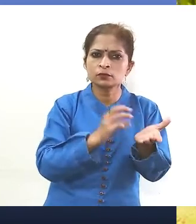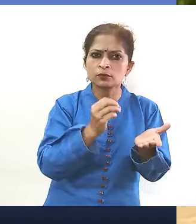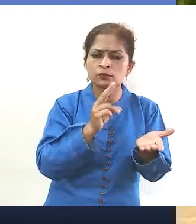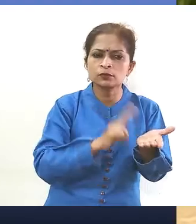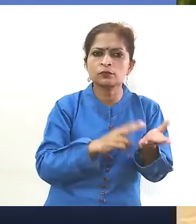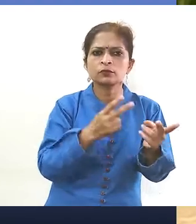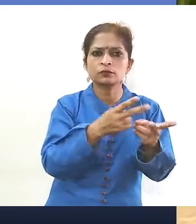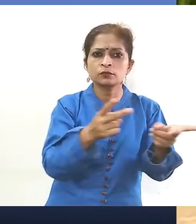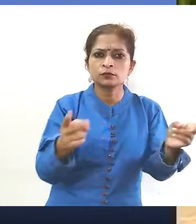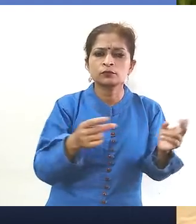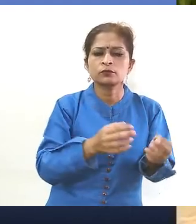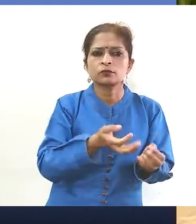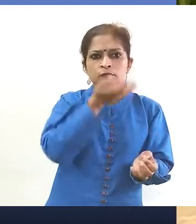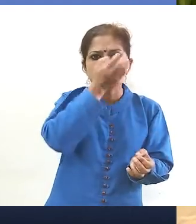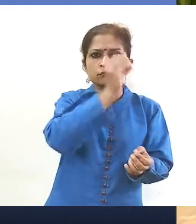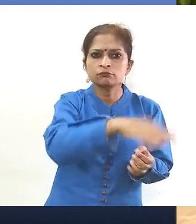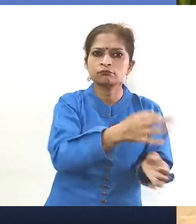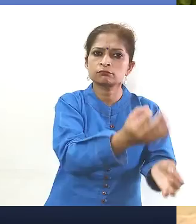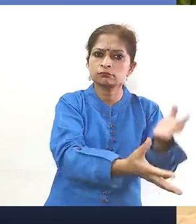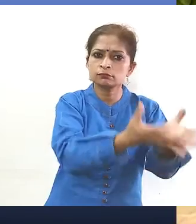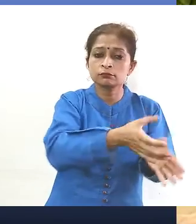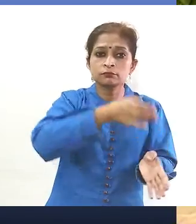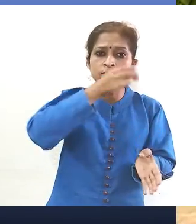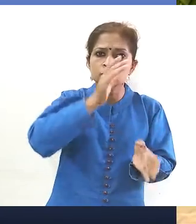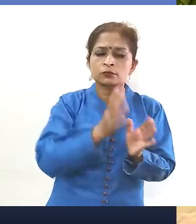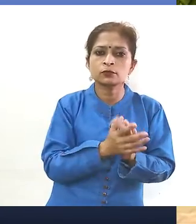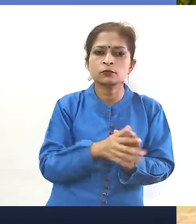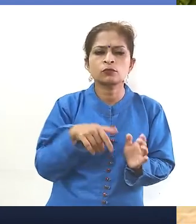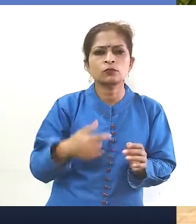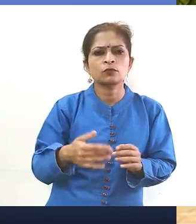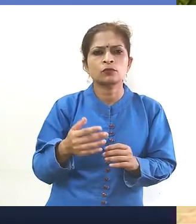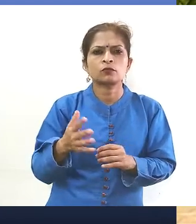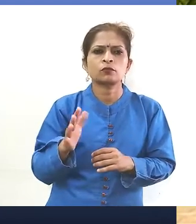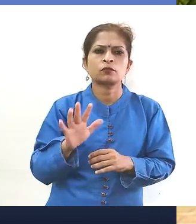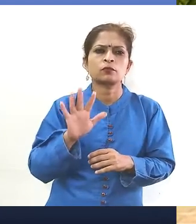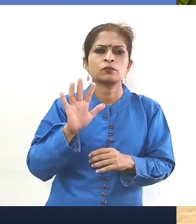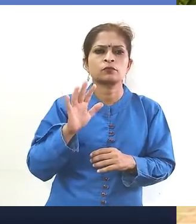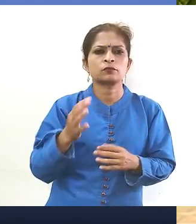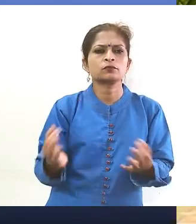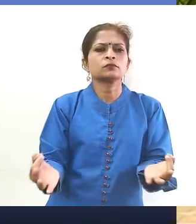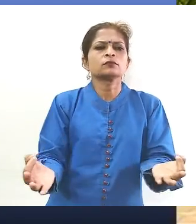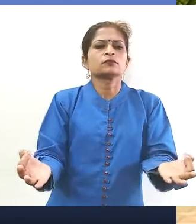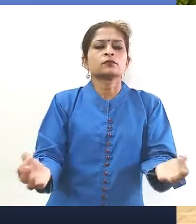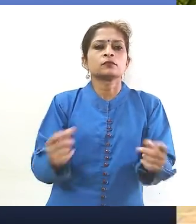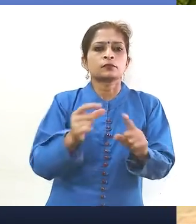हैं। तो कम से कम 5 से 7 प्राणायाम,